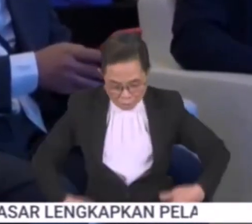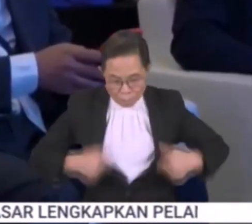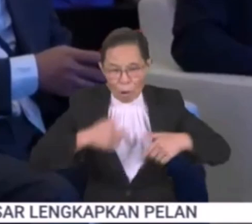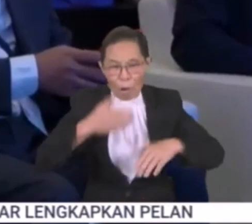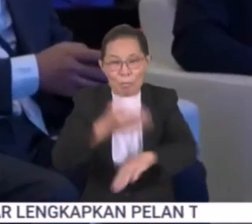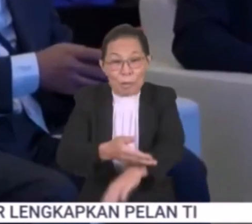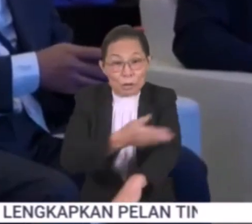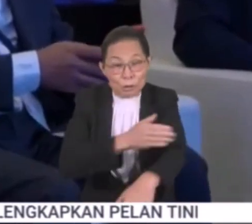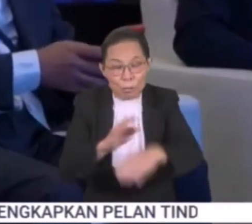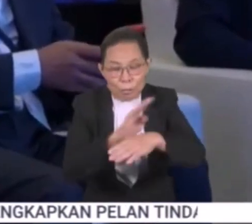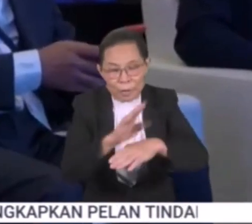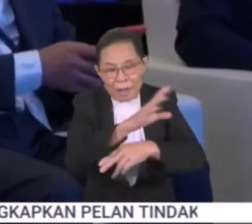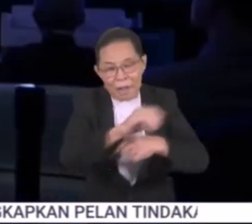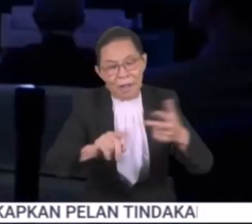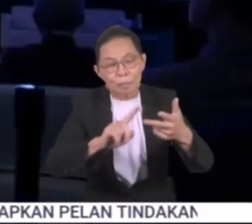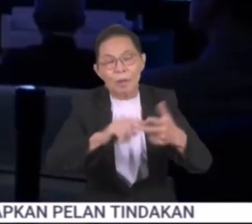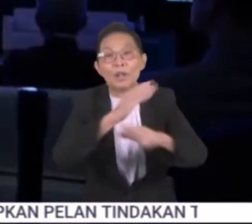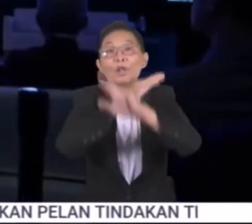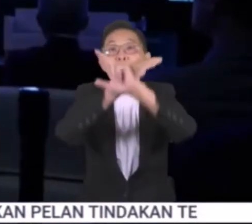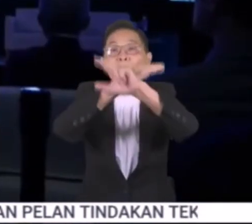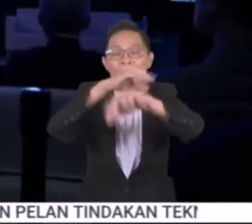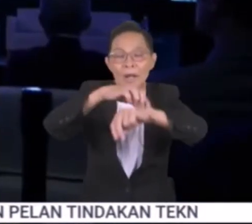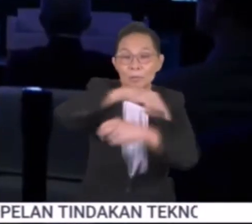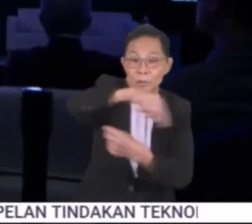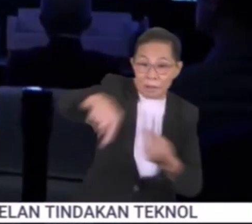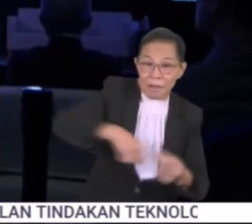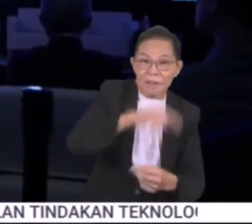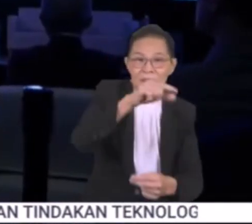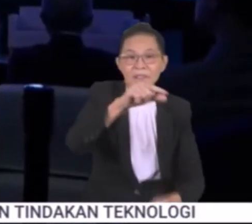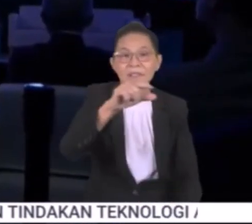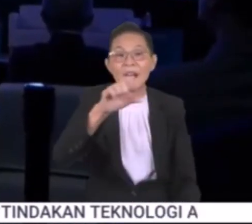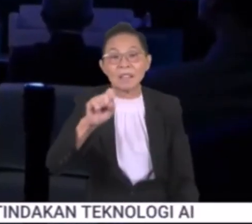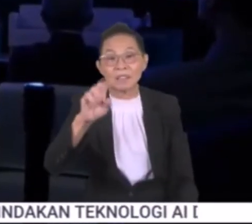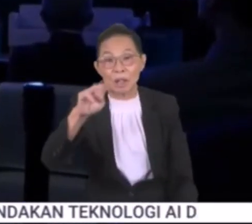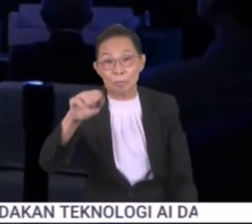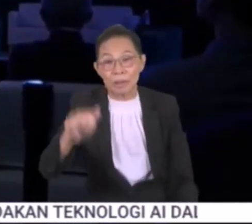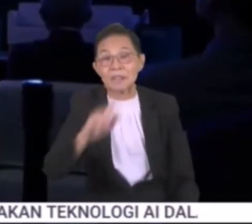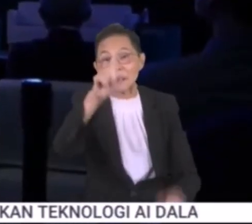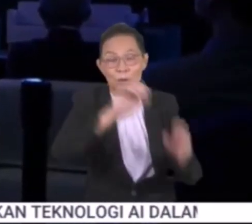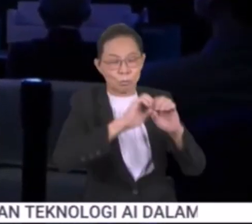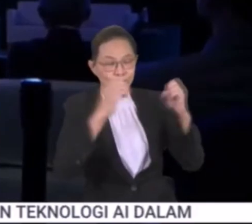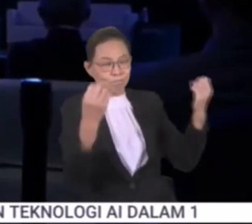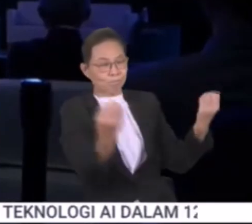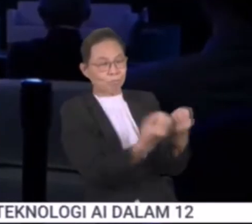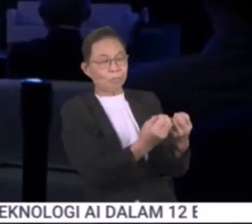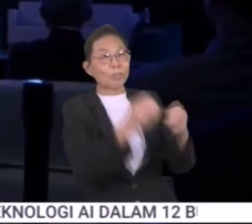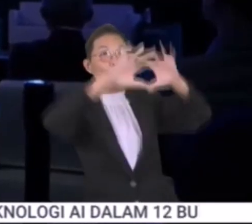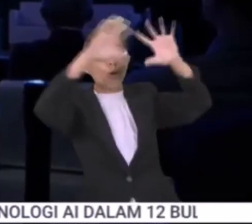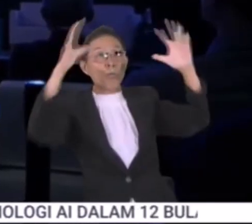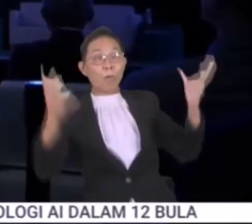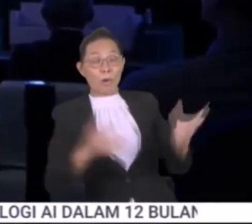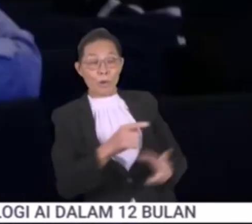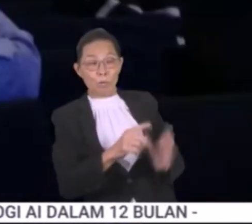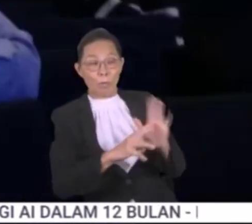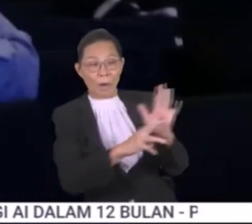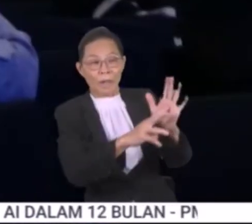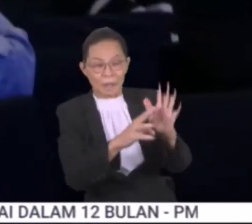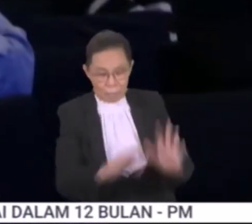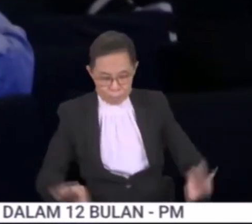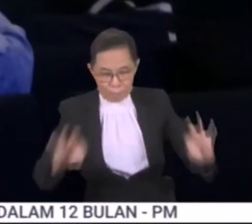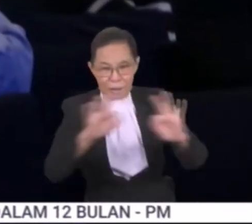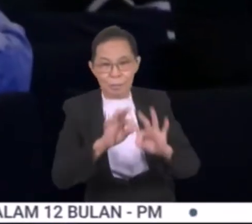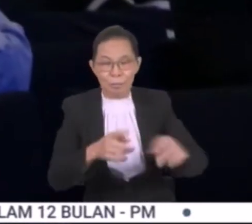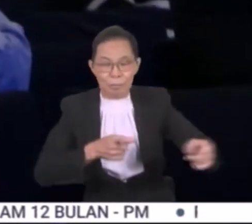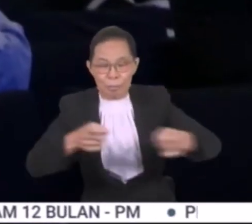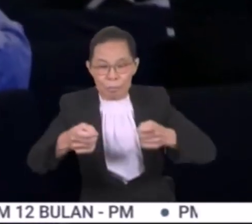memajukan perniagaan dan melindungi alam sekitar. GSMA adalah sebuah organisasi global yang mewakili kepentingan